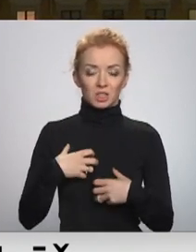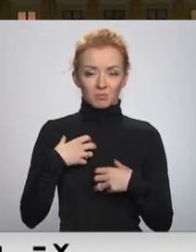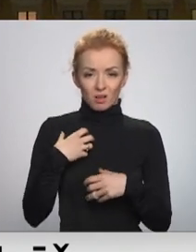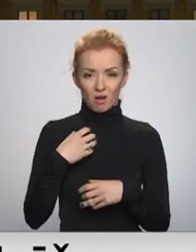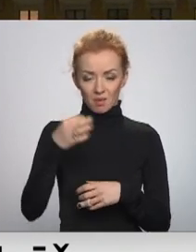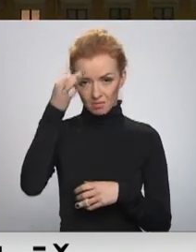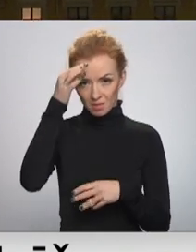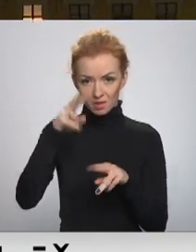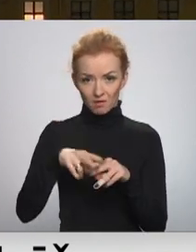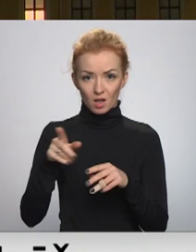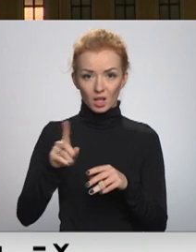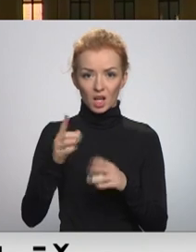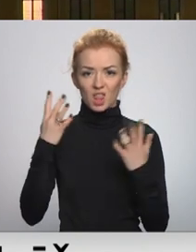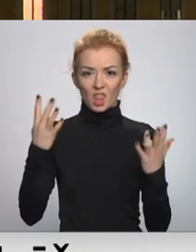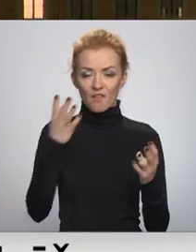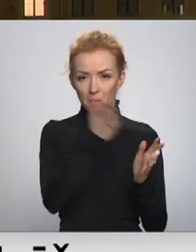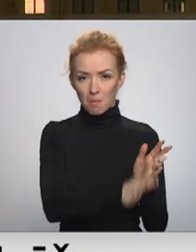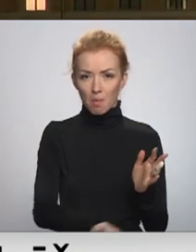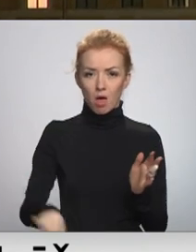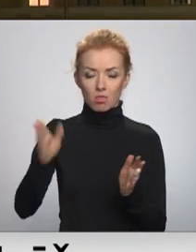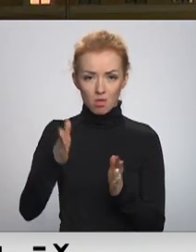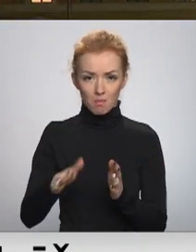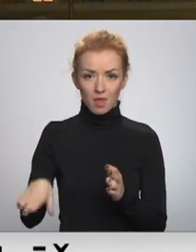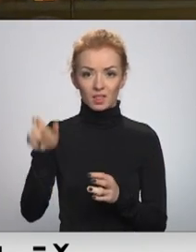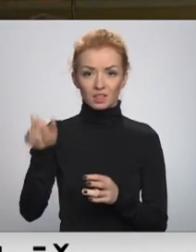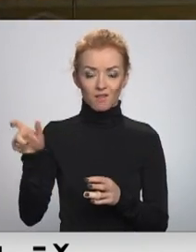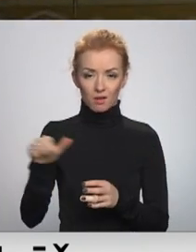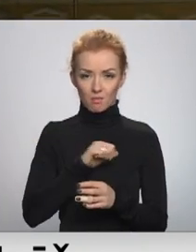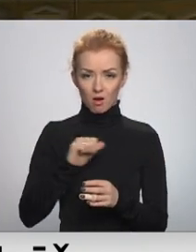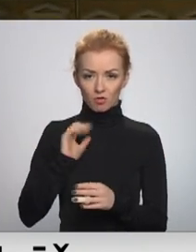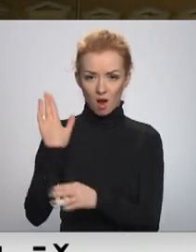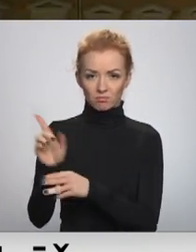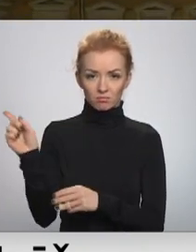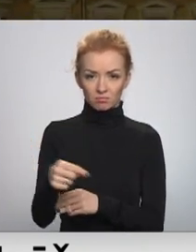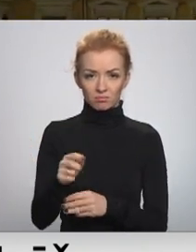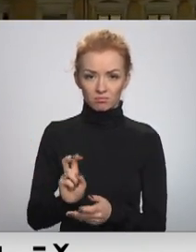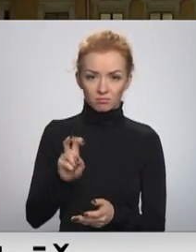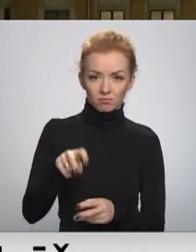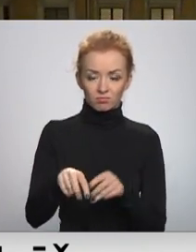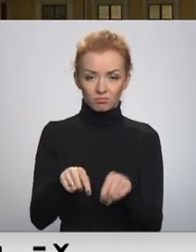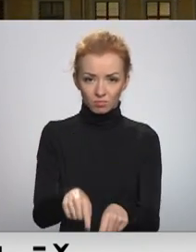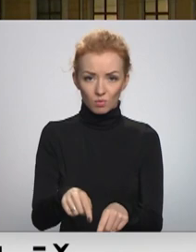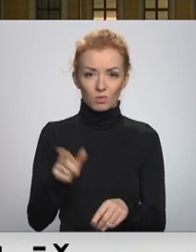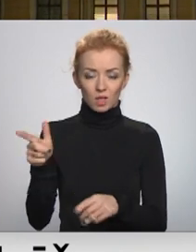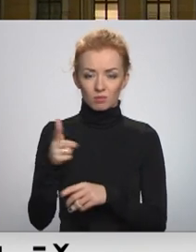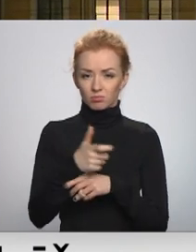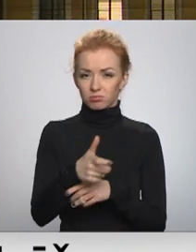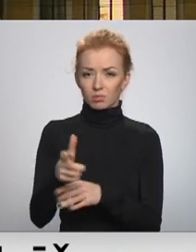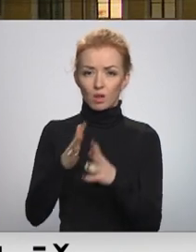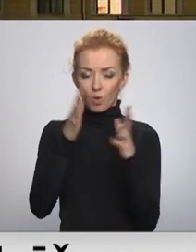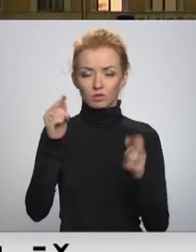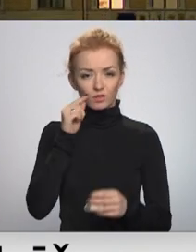kur atrodas 9 milzīgas bedres, kurās cilvēkiem pašiem lika iekāpt uz viņu nošaušanu. Tur tika nonāvēti tūkstošiem